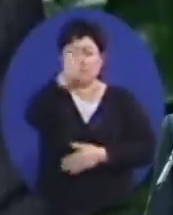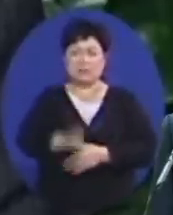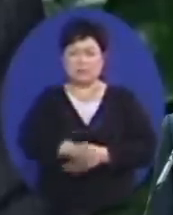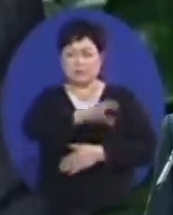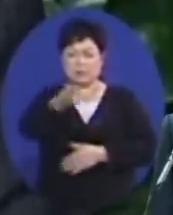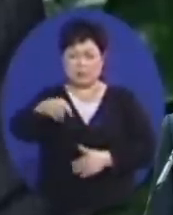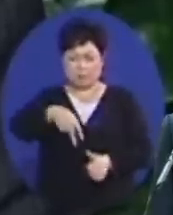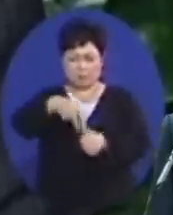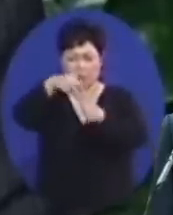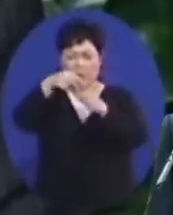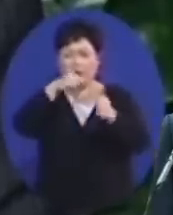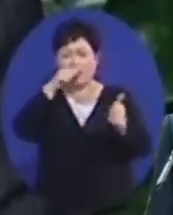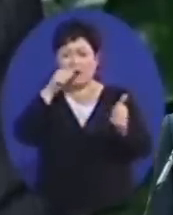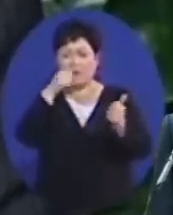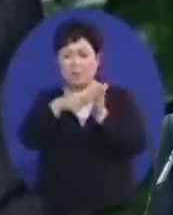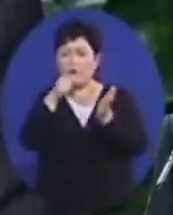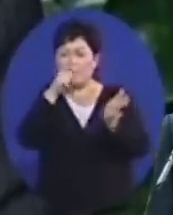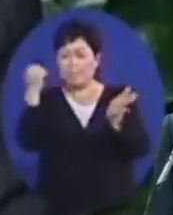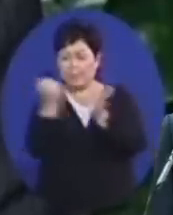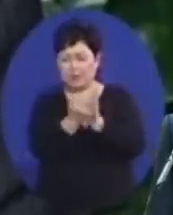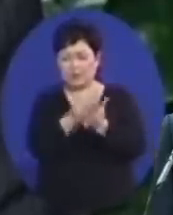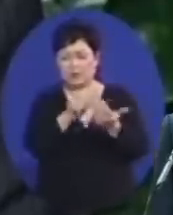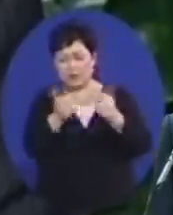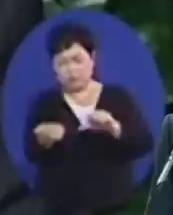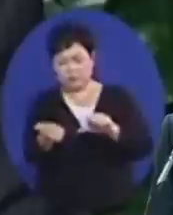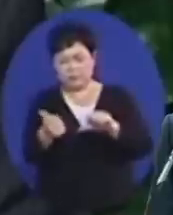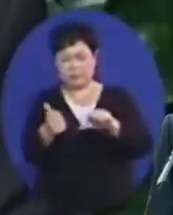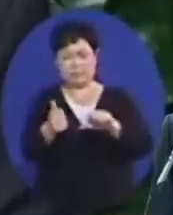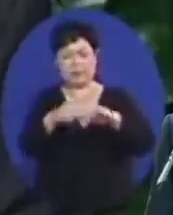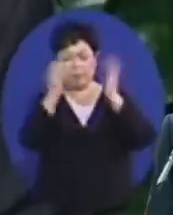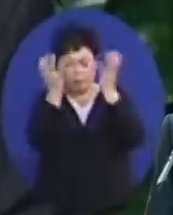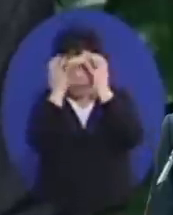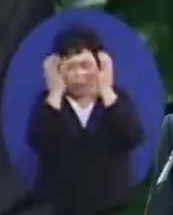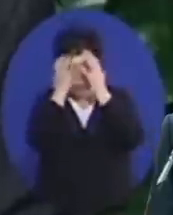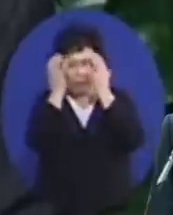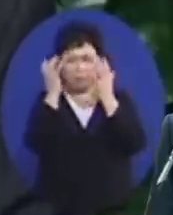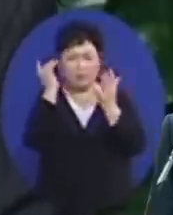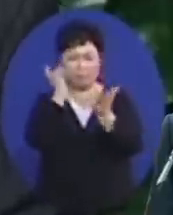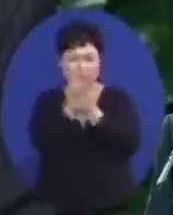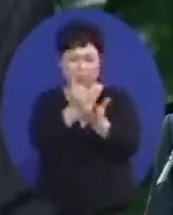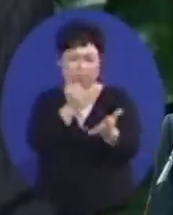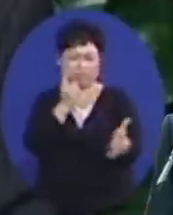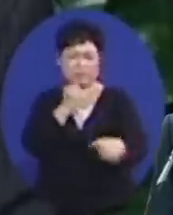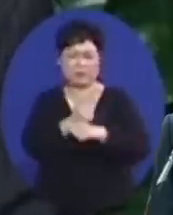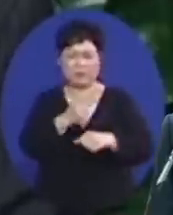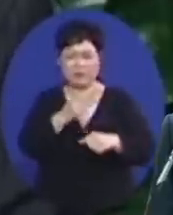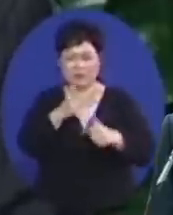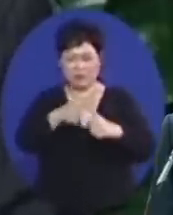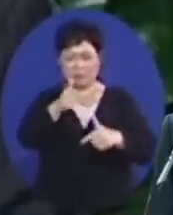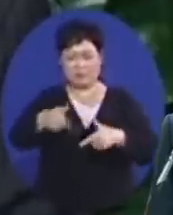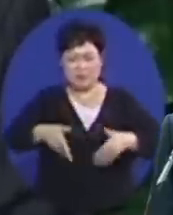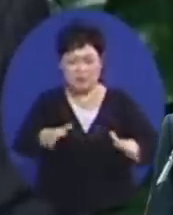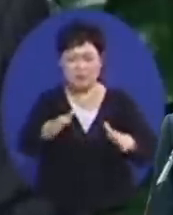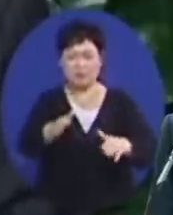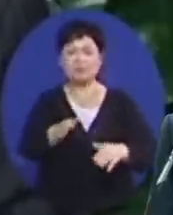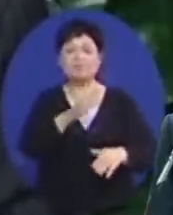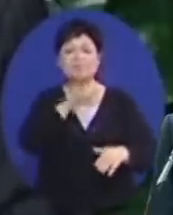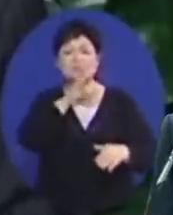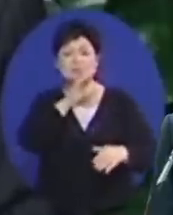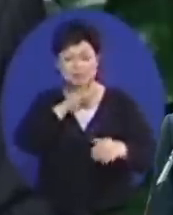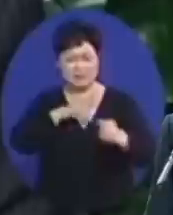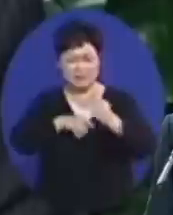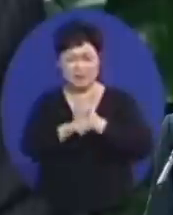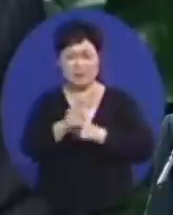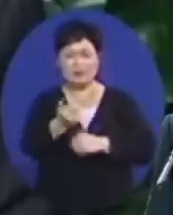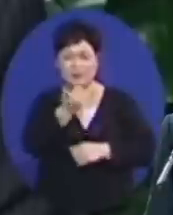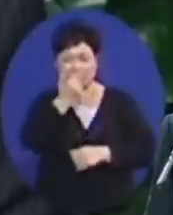죽으셨다가 그 모든 죽음의 고통을 정복하고 부활하신 예수님, 내가 곧 길이요 진리요 생명이니 나로